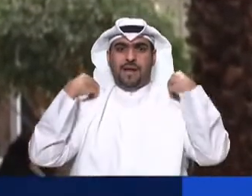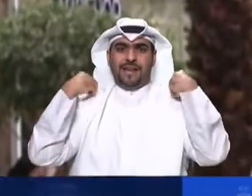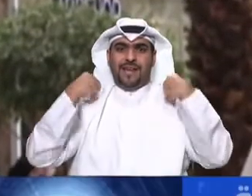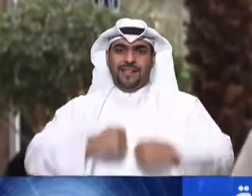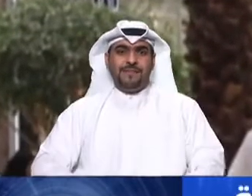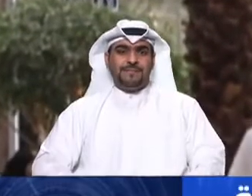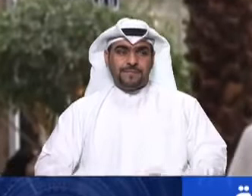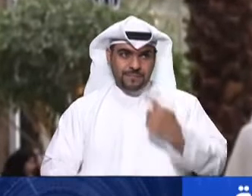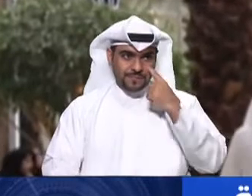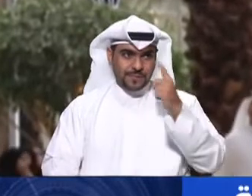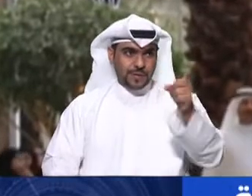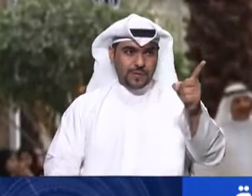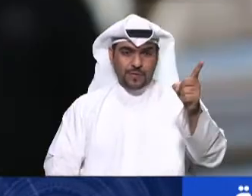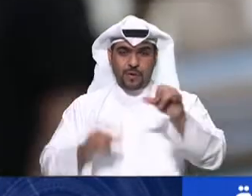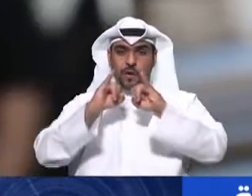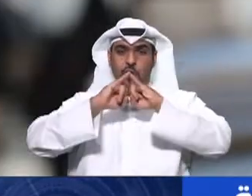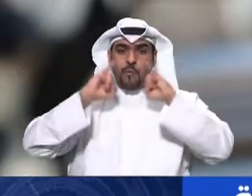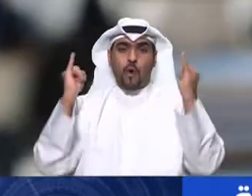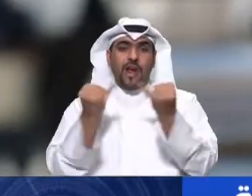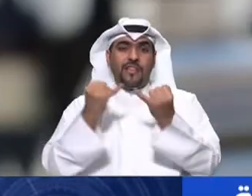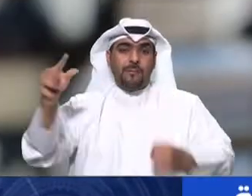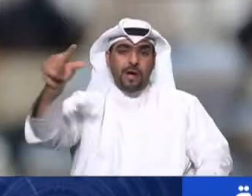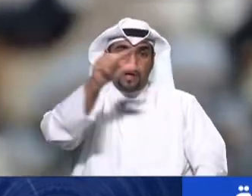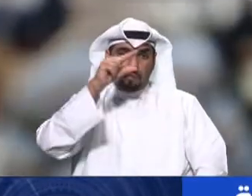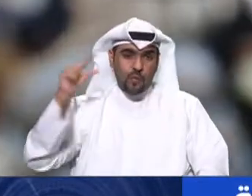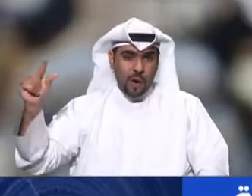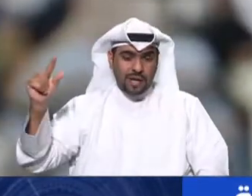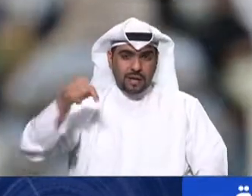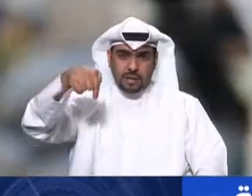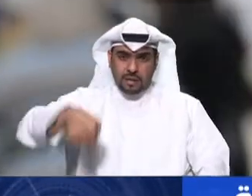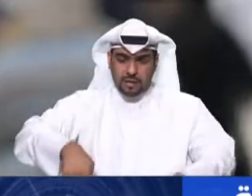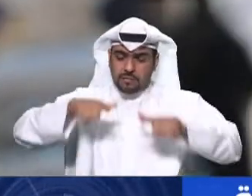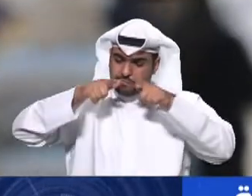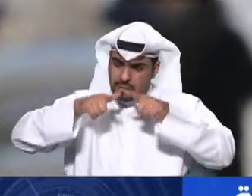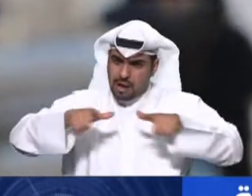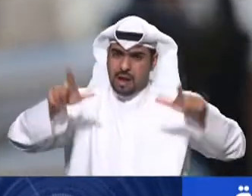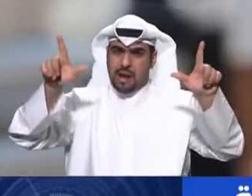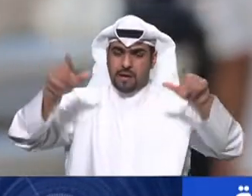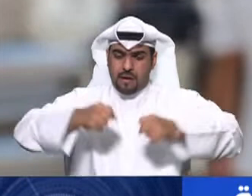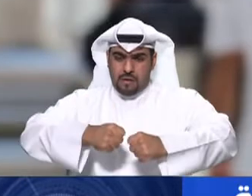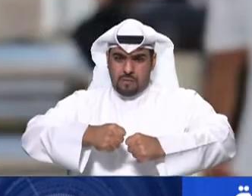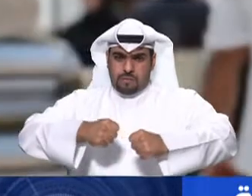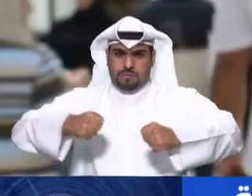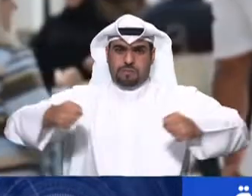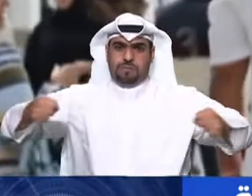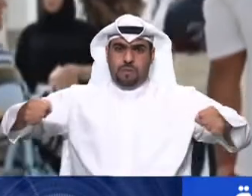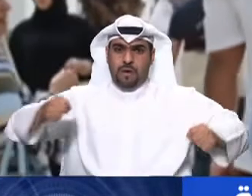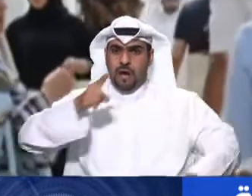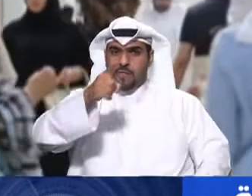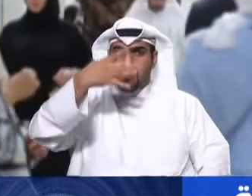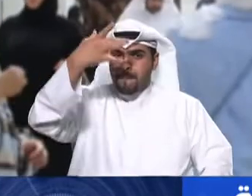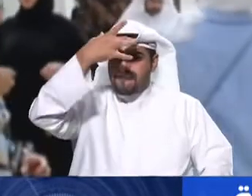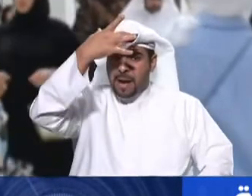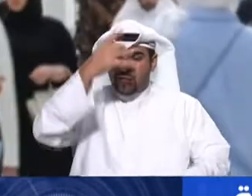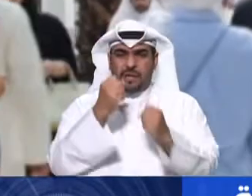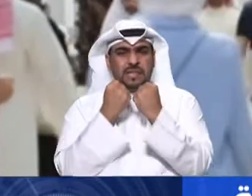صنف من منظمات دولية بأنه وباء ومرض العصر، فسر بأنه مرض معقد وشائك. هذا المرض هو مرض